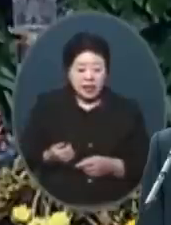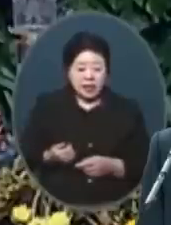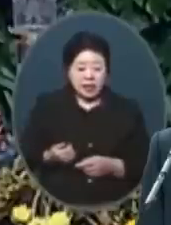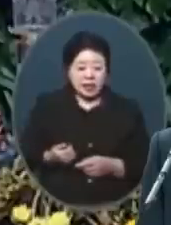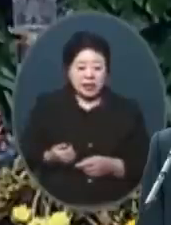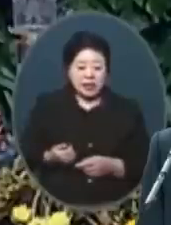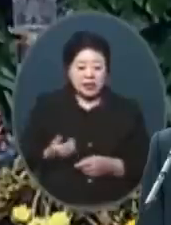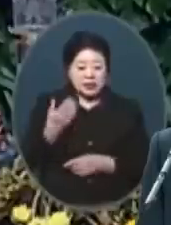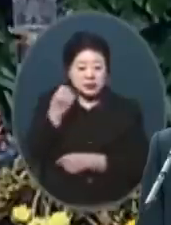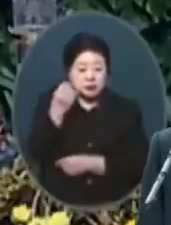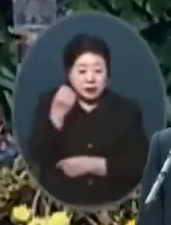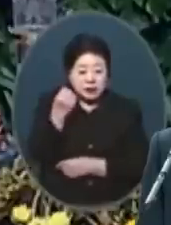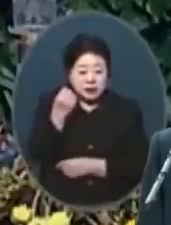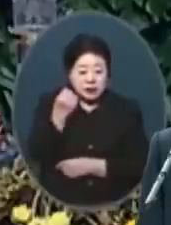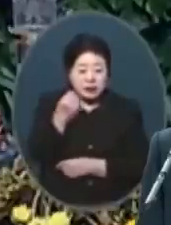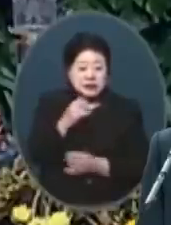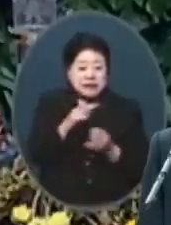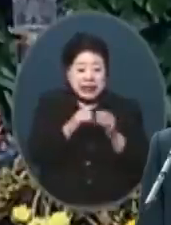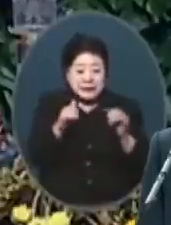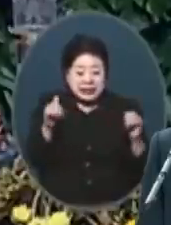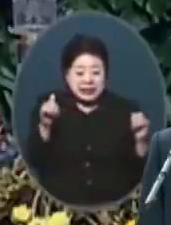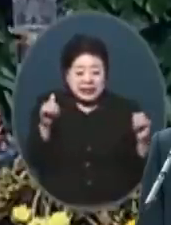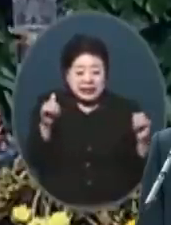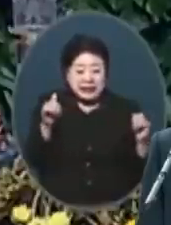1840년대 신문에는 사람이